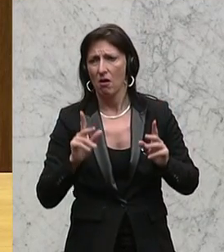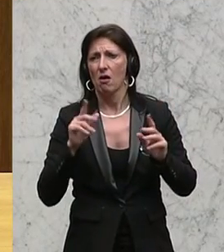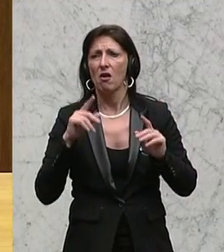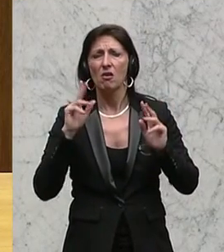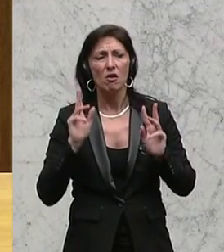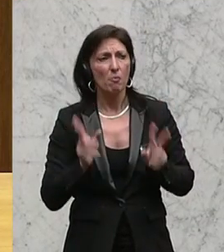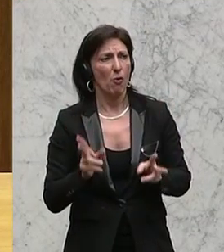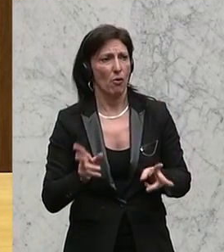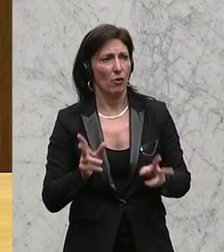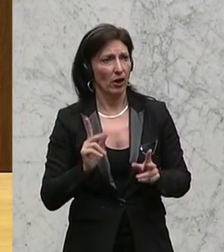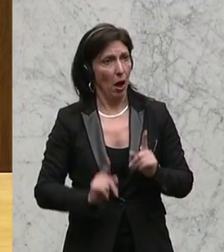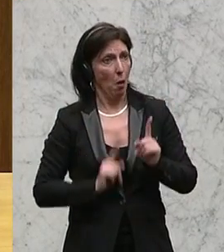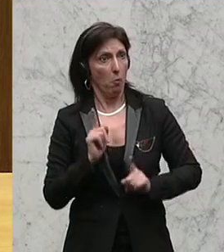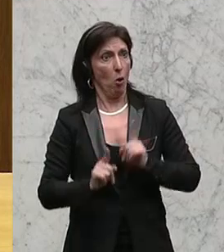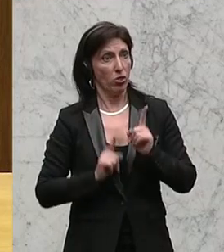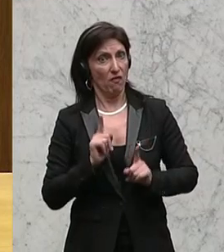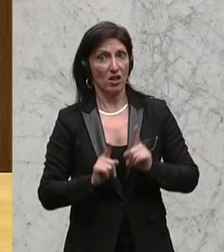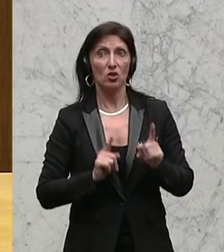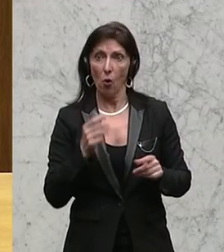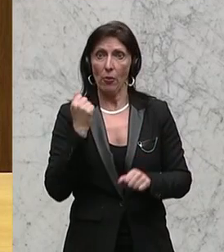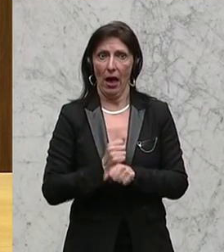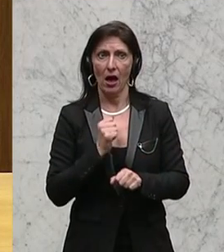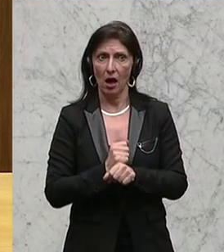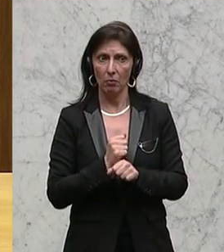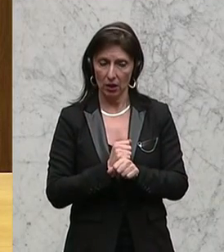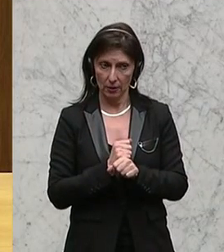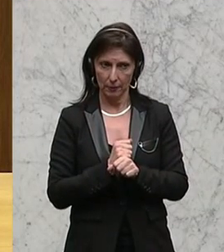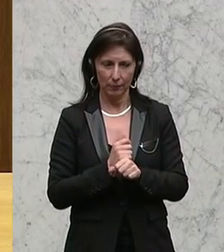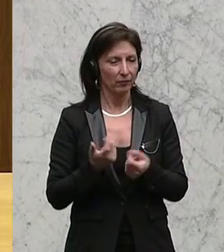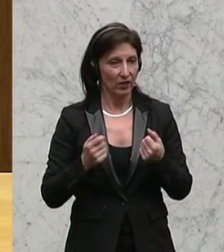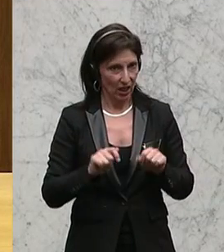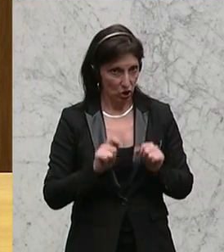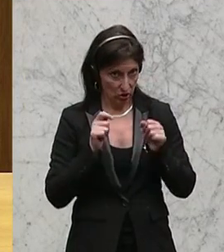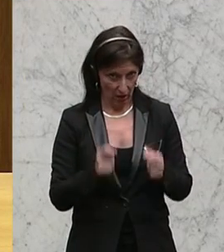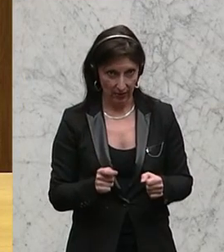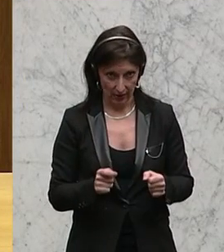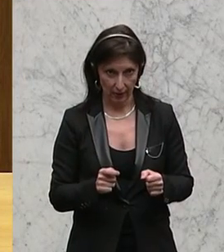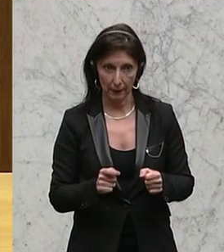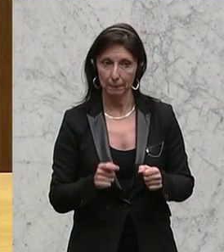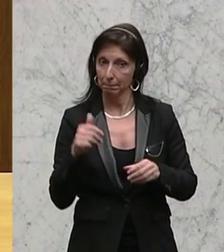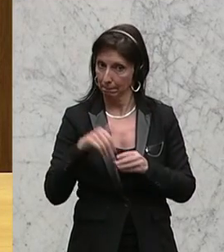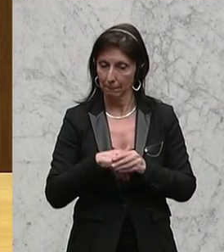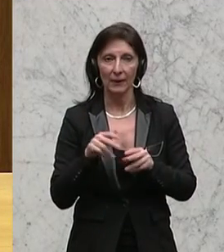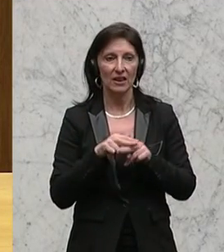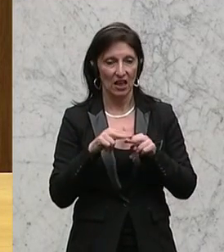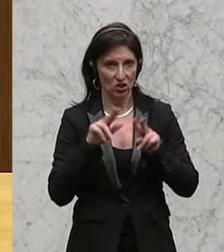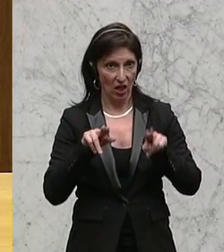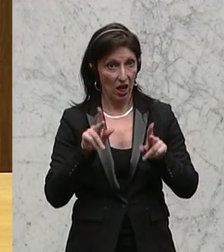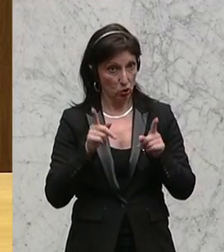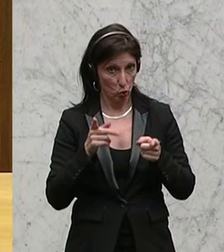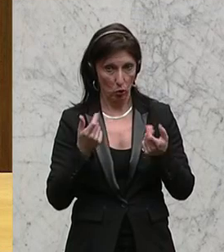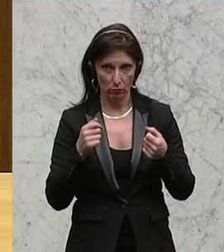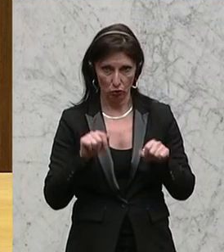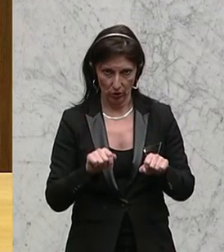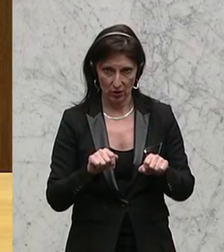alle gemeinsam mehr bewegen. Der Entschließungsantrag lautet, der Nationalrat wolle